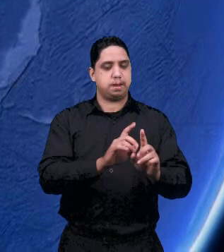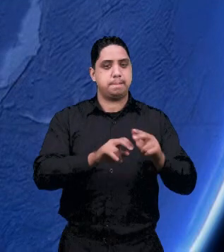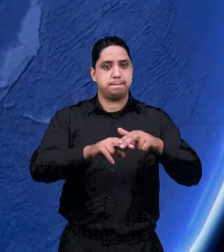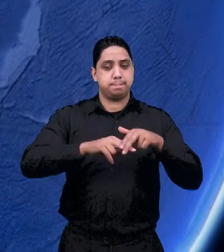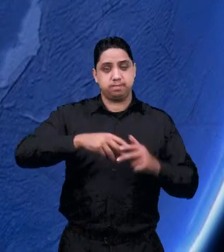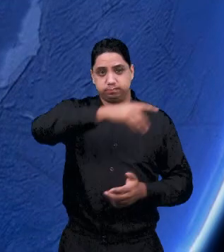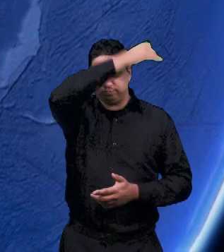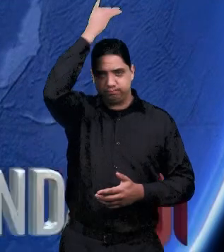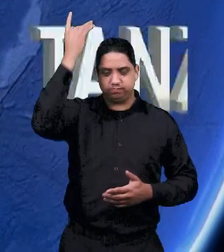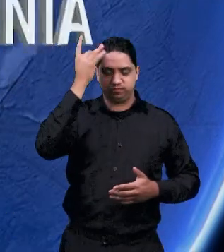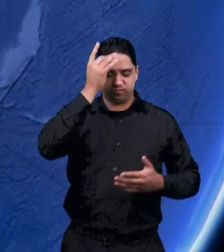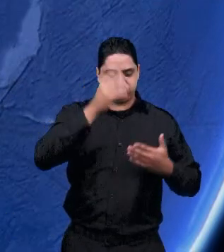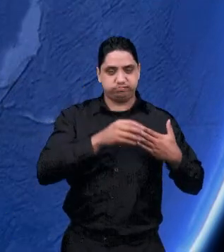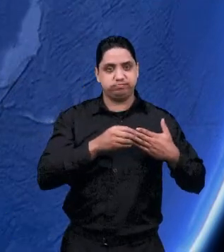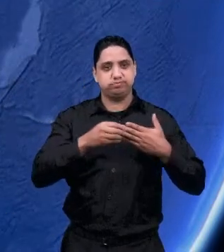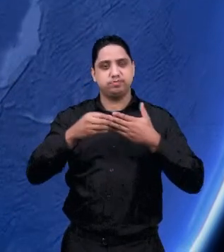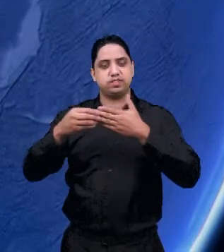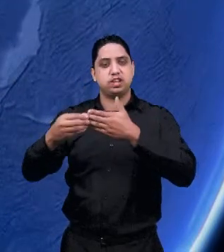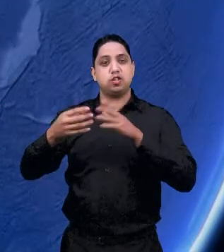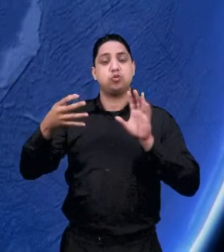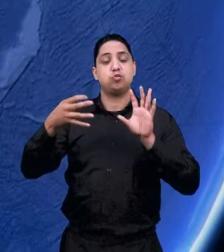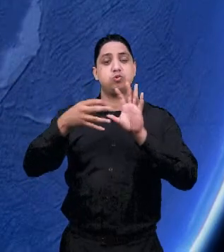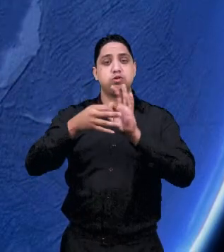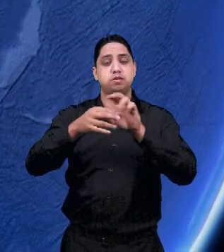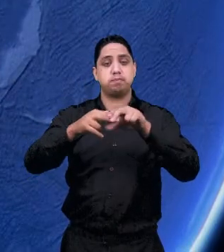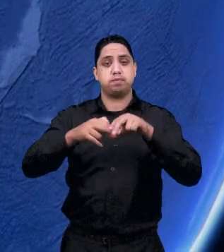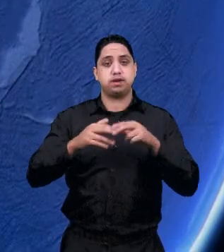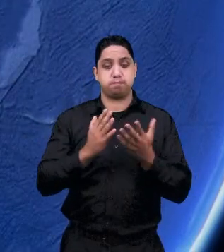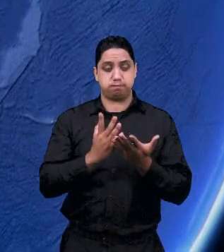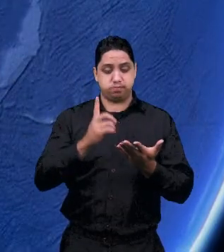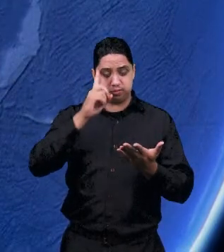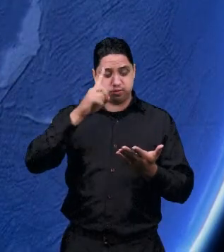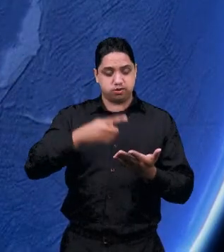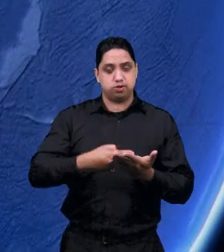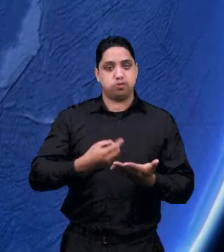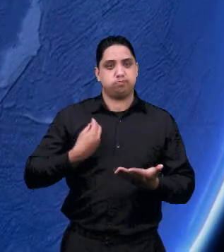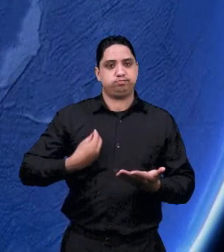du Saint-Esprit de Dieu et unies par la parole vivante.